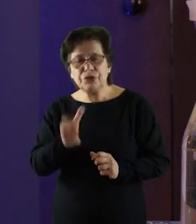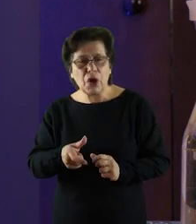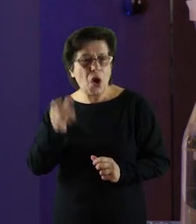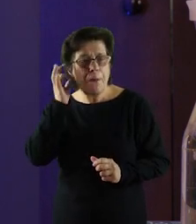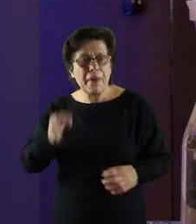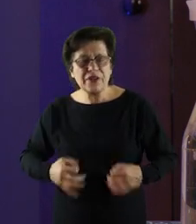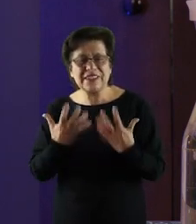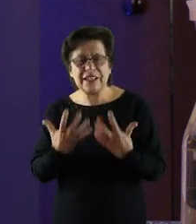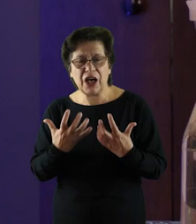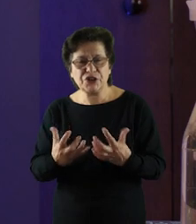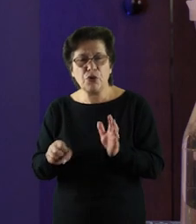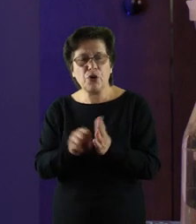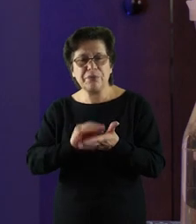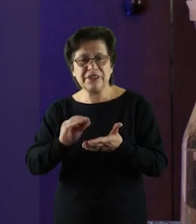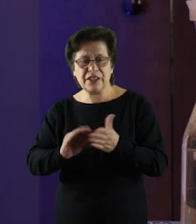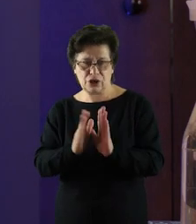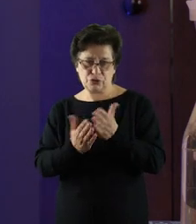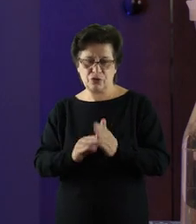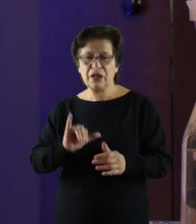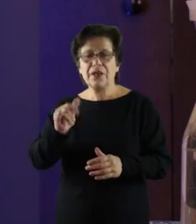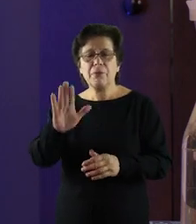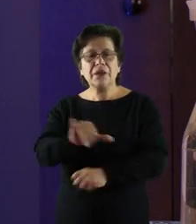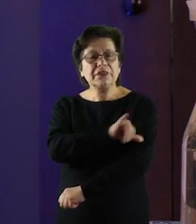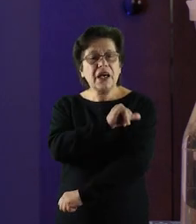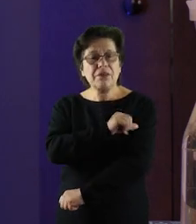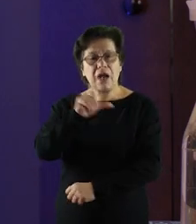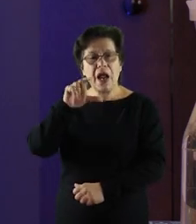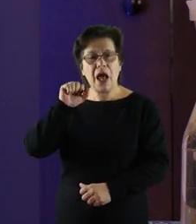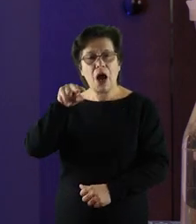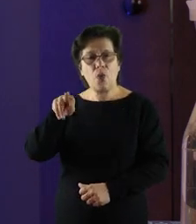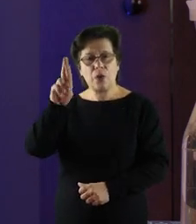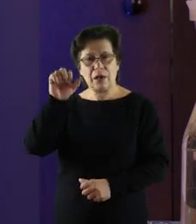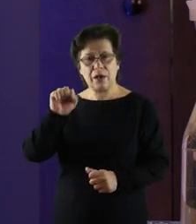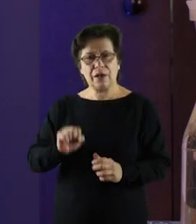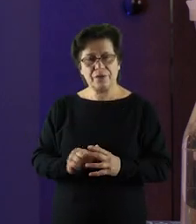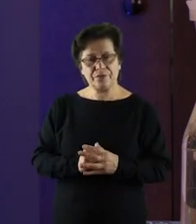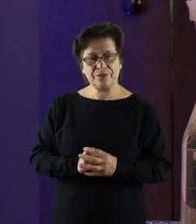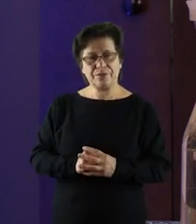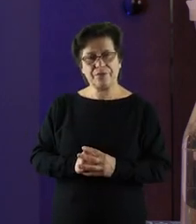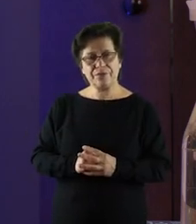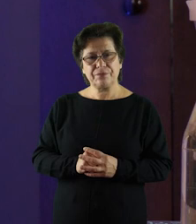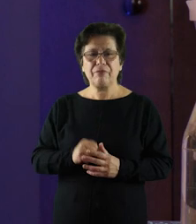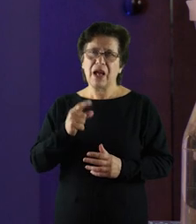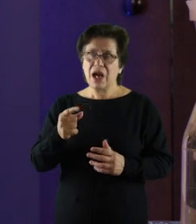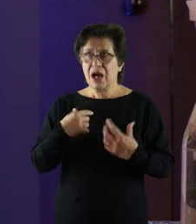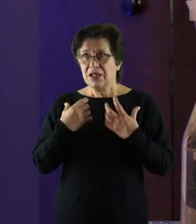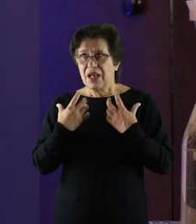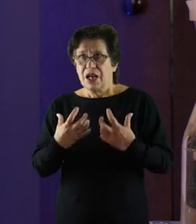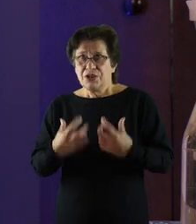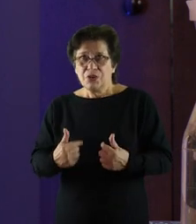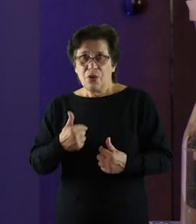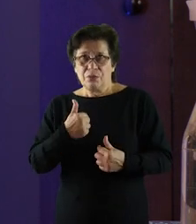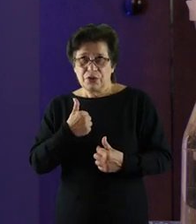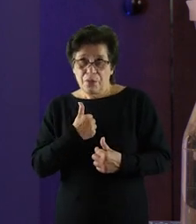na imię? Laura. Laura, piękne imię. Bardzo ci dziękuję. Do pisania książek dla was zachęciło mnie to, że